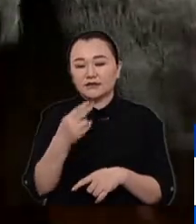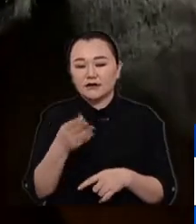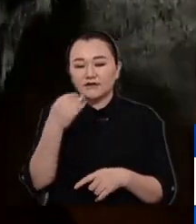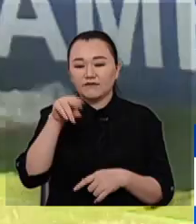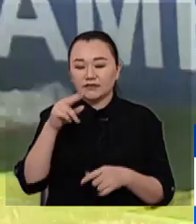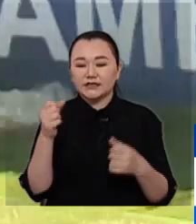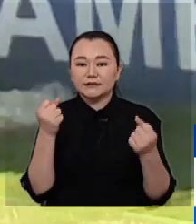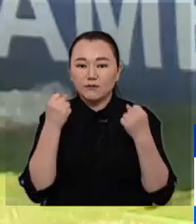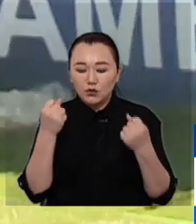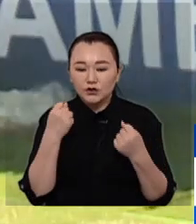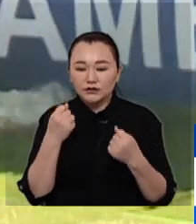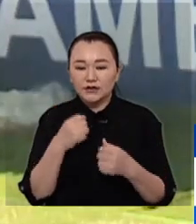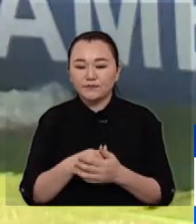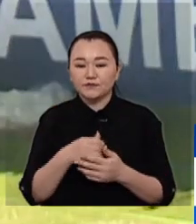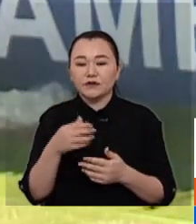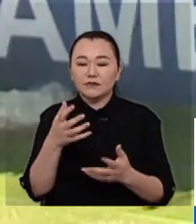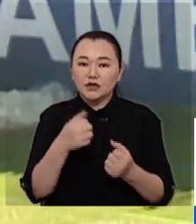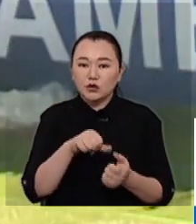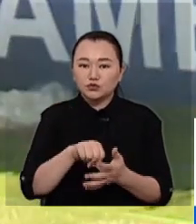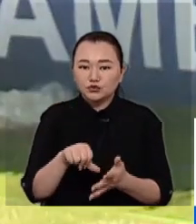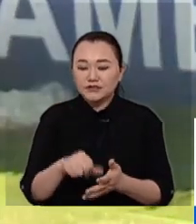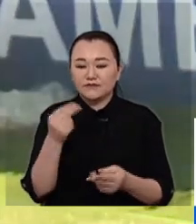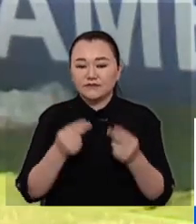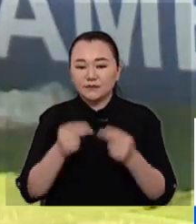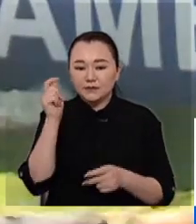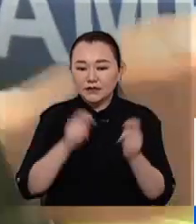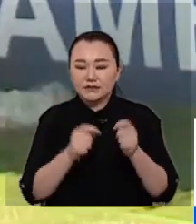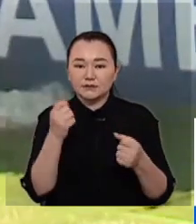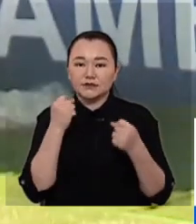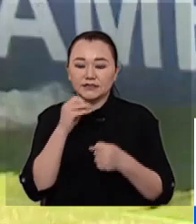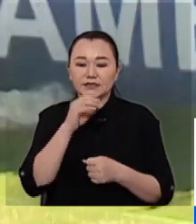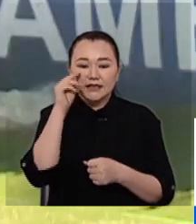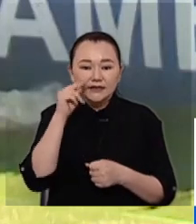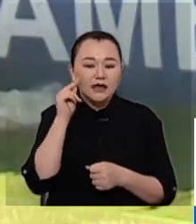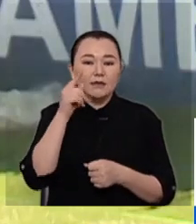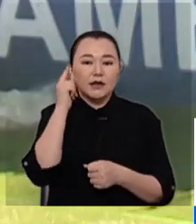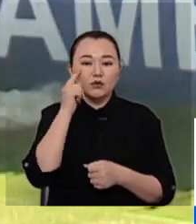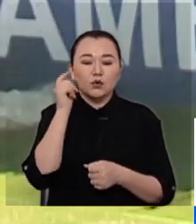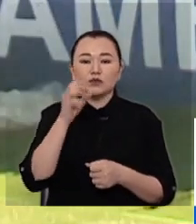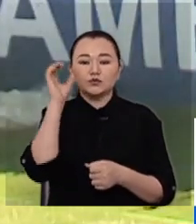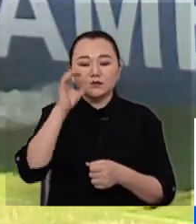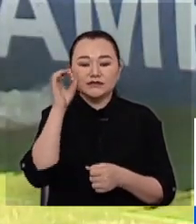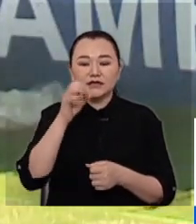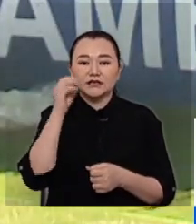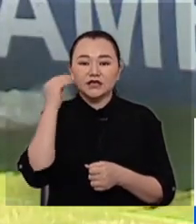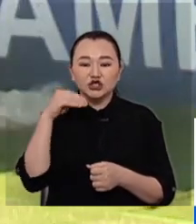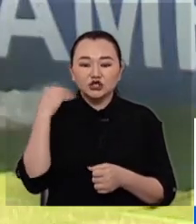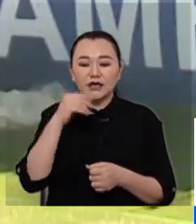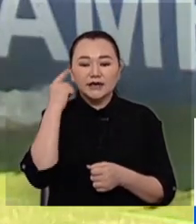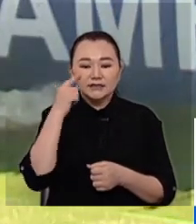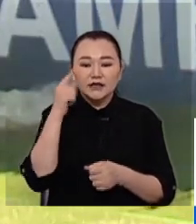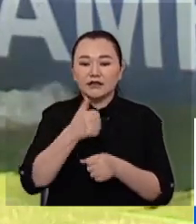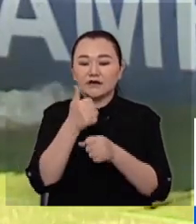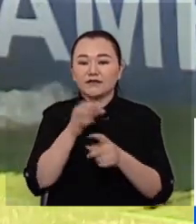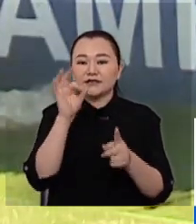спорта. Принять участие в играх приехали спортсмены из Китая, Монголии, Узбекистана, Таджикистана, Кыргызстана. Главная